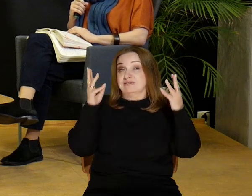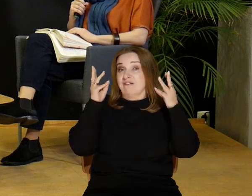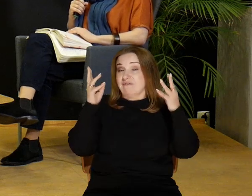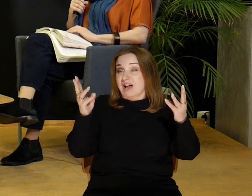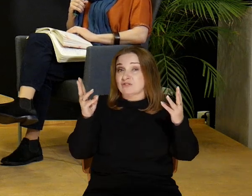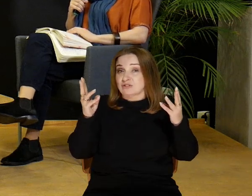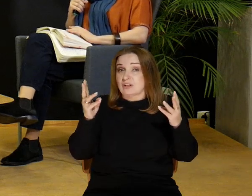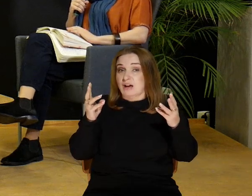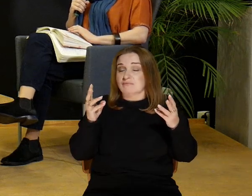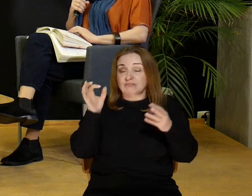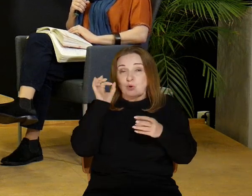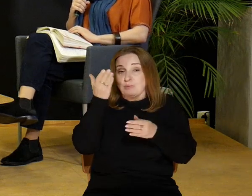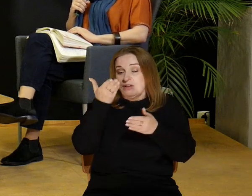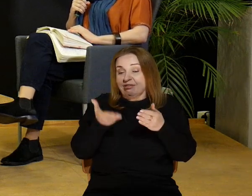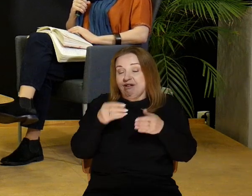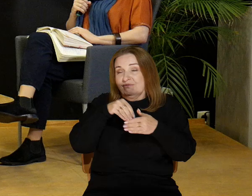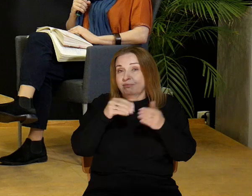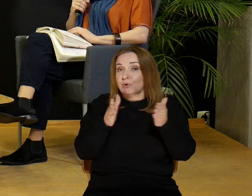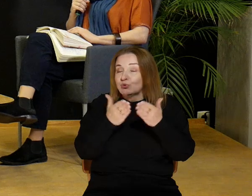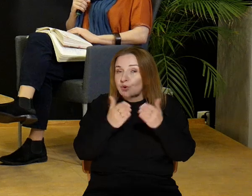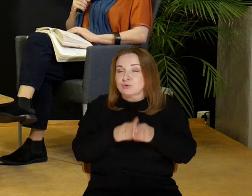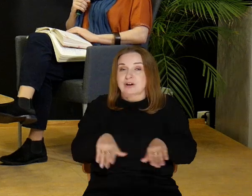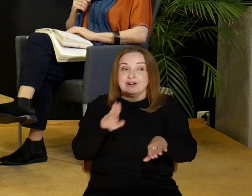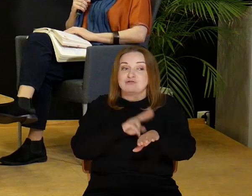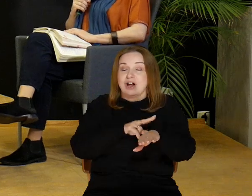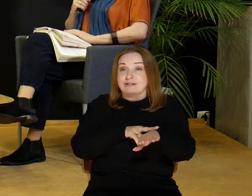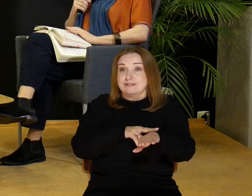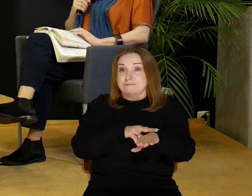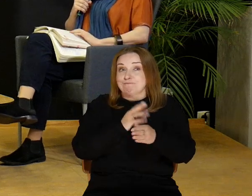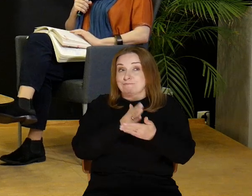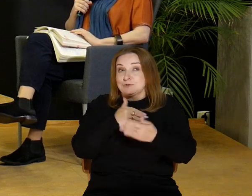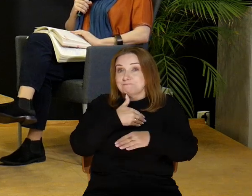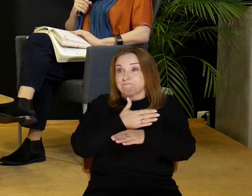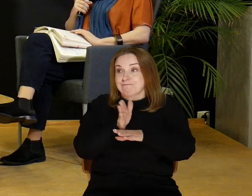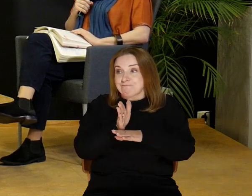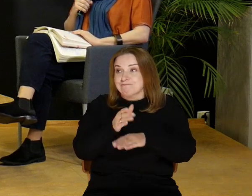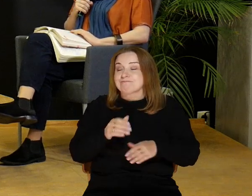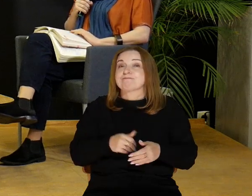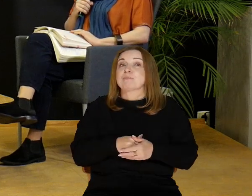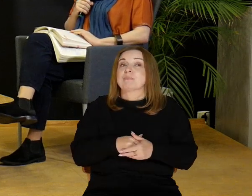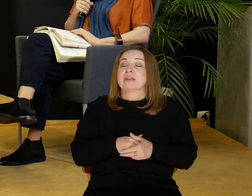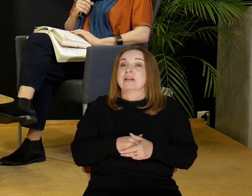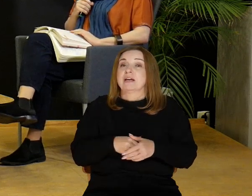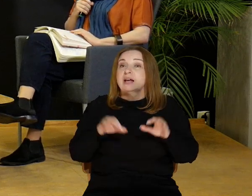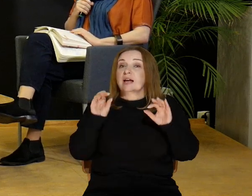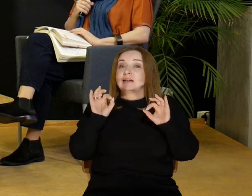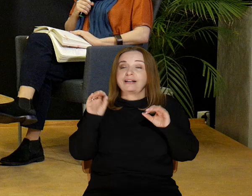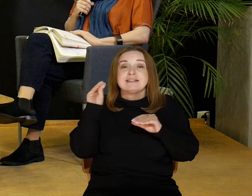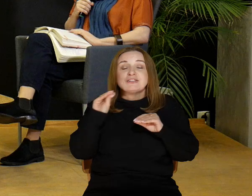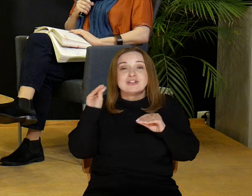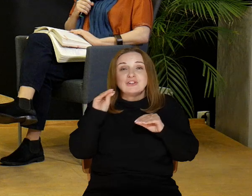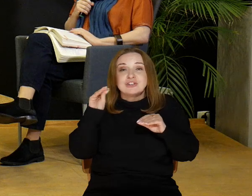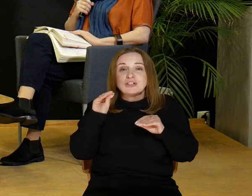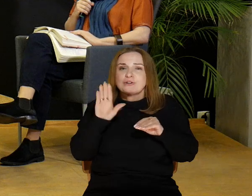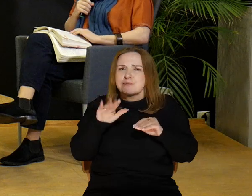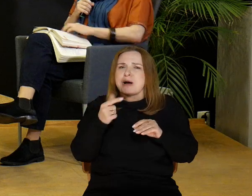książki. Czas oczywiście nas goni jak zawsze, ale mamy jeszcze trochę,